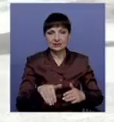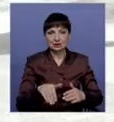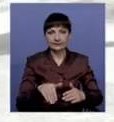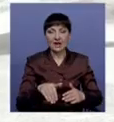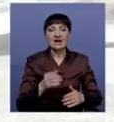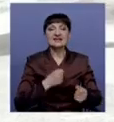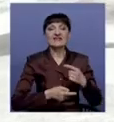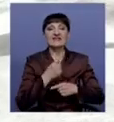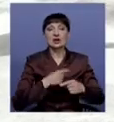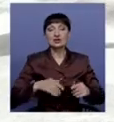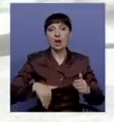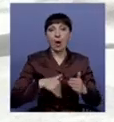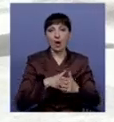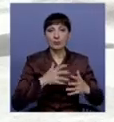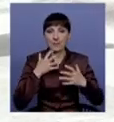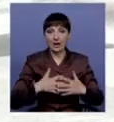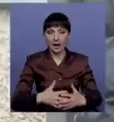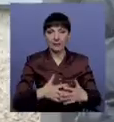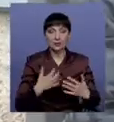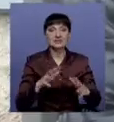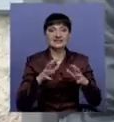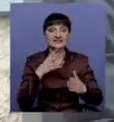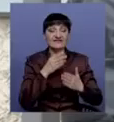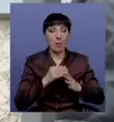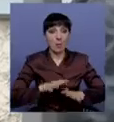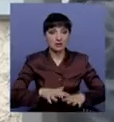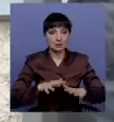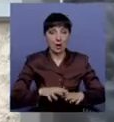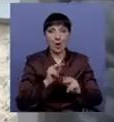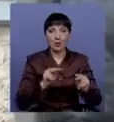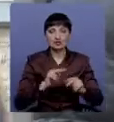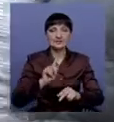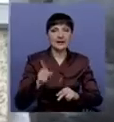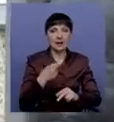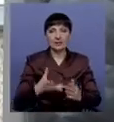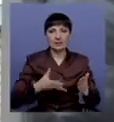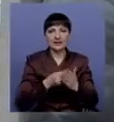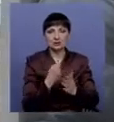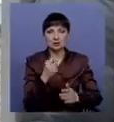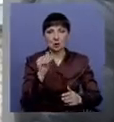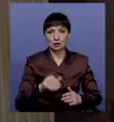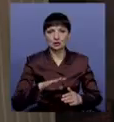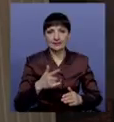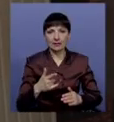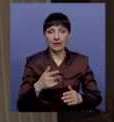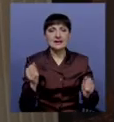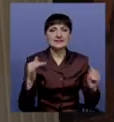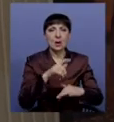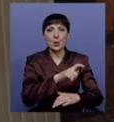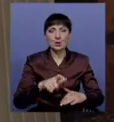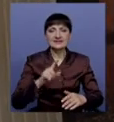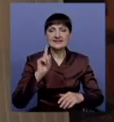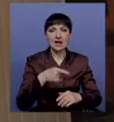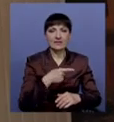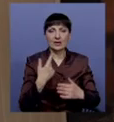За возвращение из декретного отпуска на законное рабочее место с учителей требовали аж 100 тысяч тенге. Собравшиеся требовали